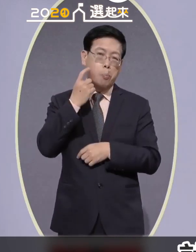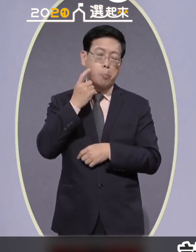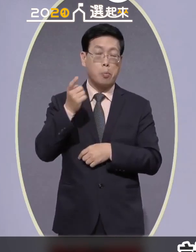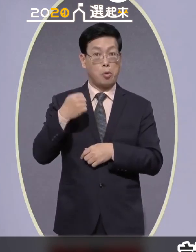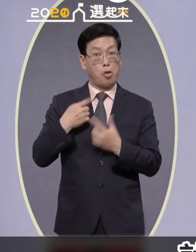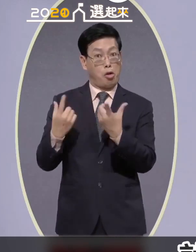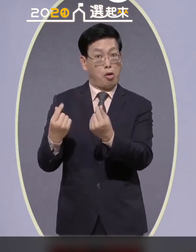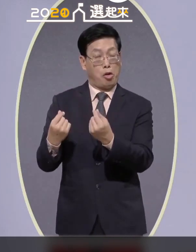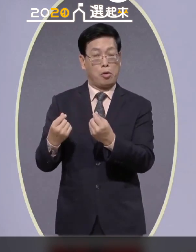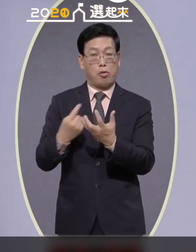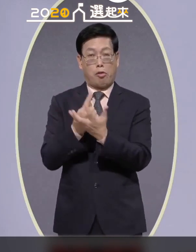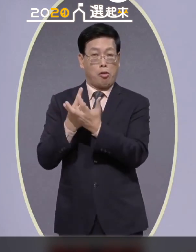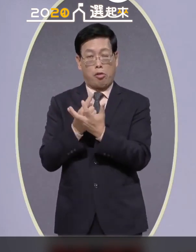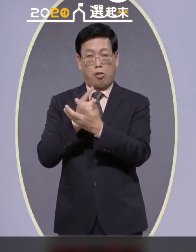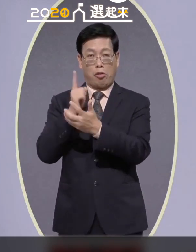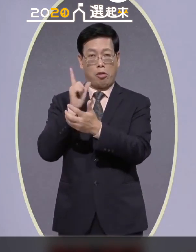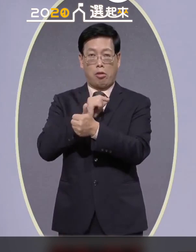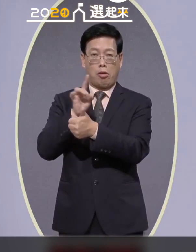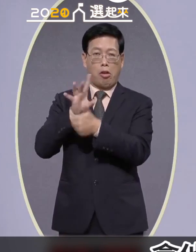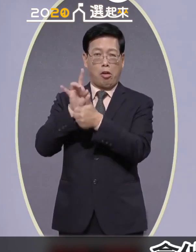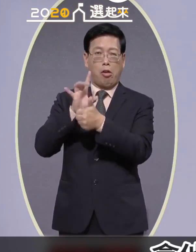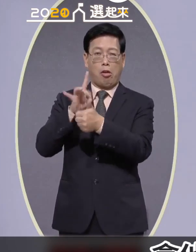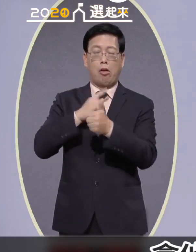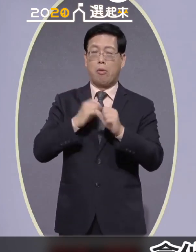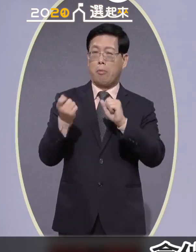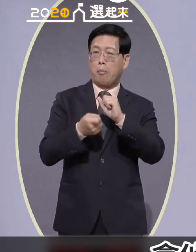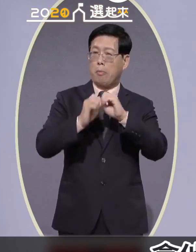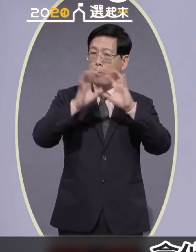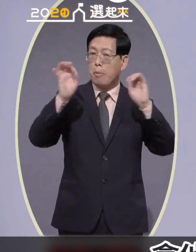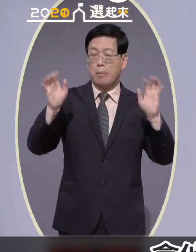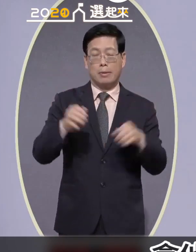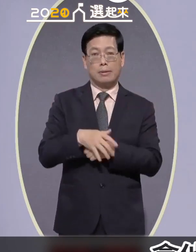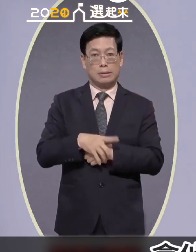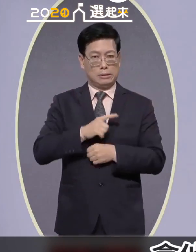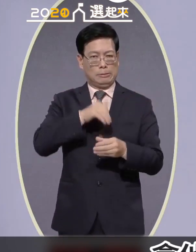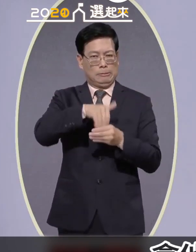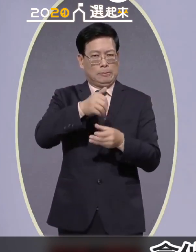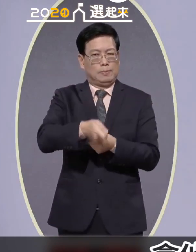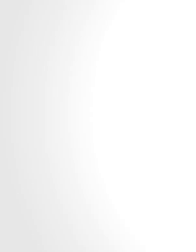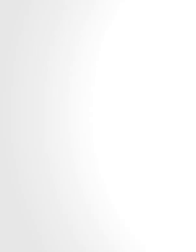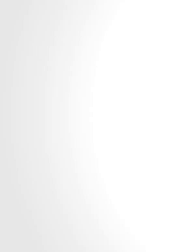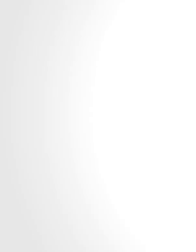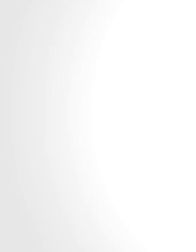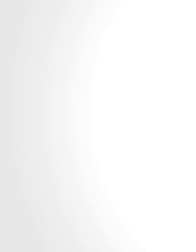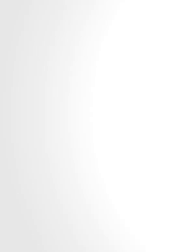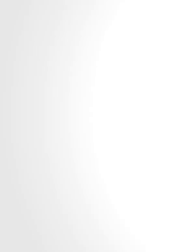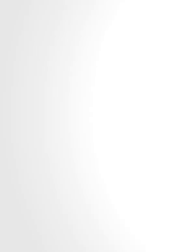是他们，一直拿着他们来消费，拿他们来当做选举的工具。